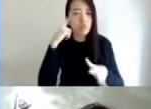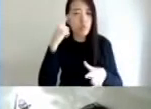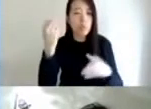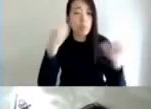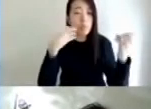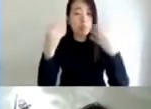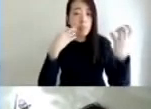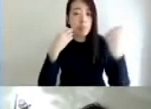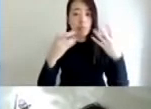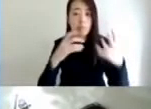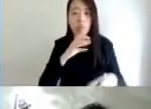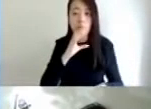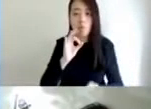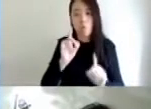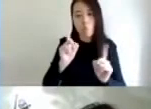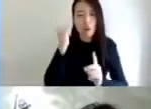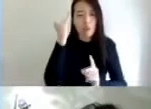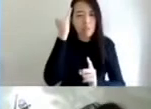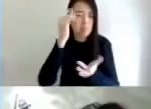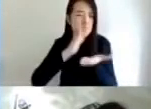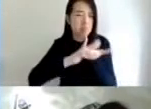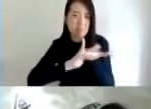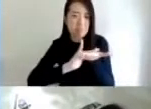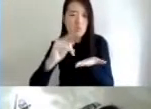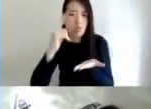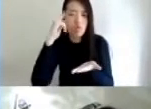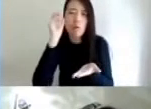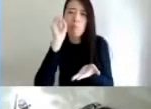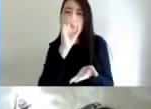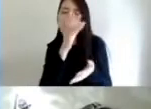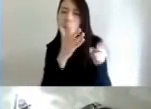者有什麼不明白很想需要補充的，那都可以